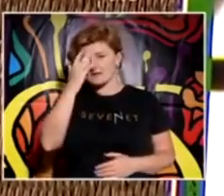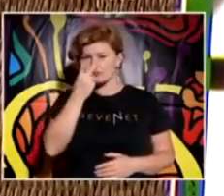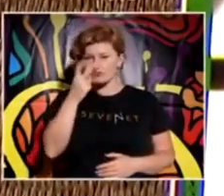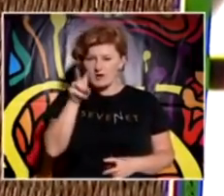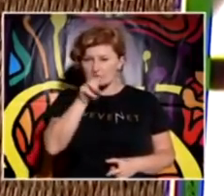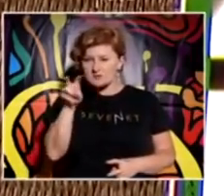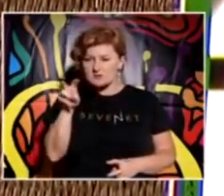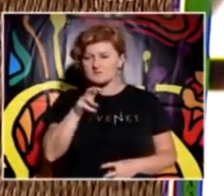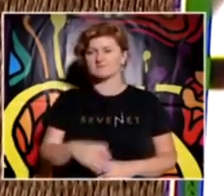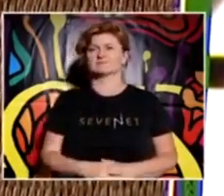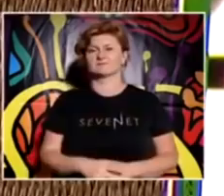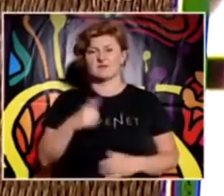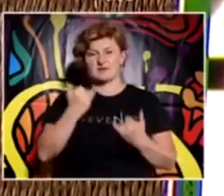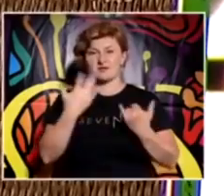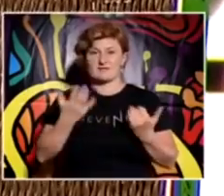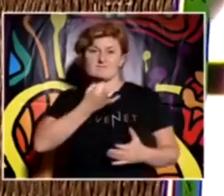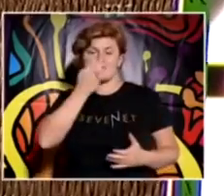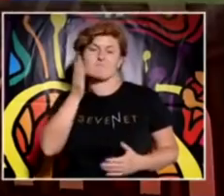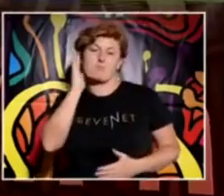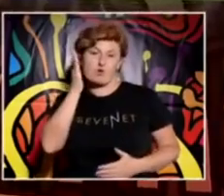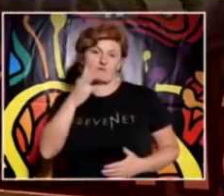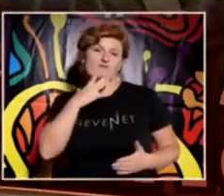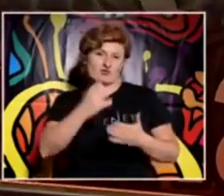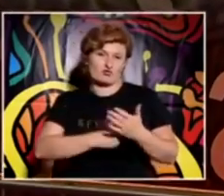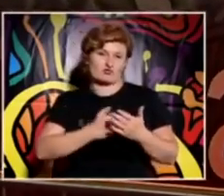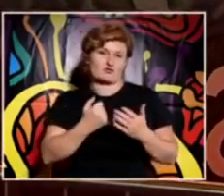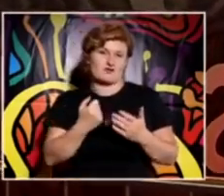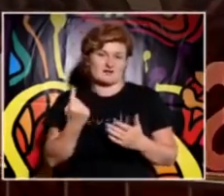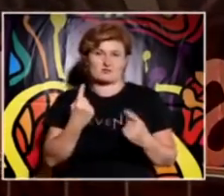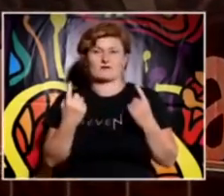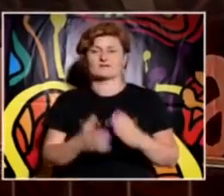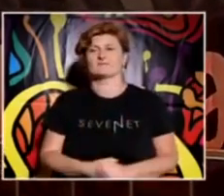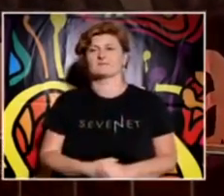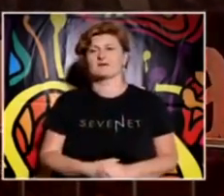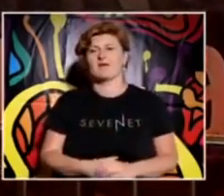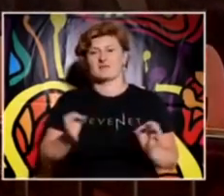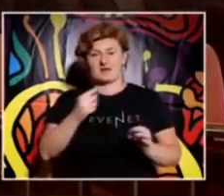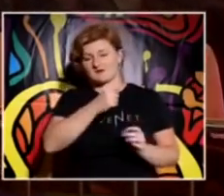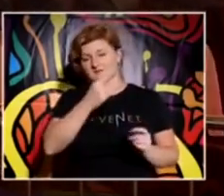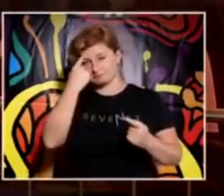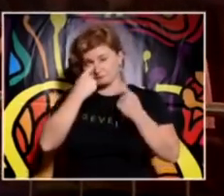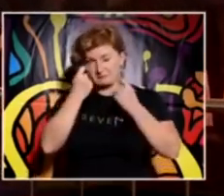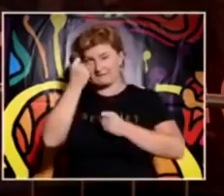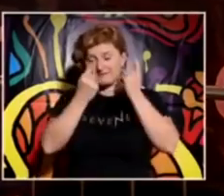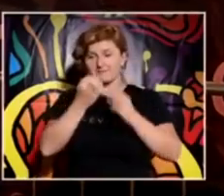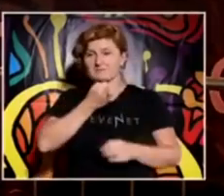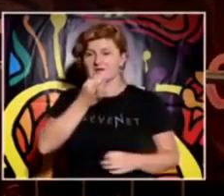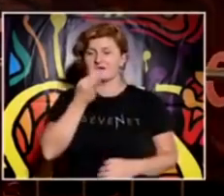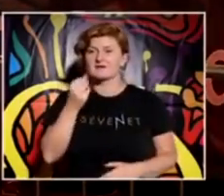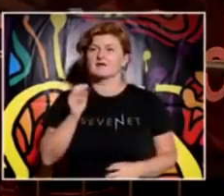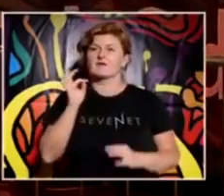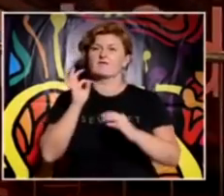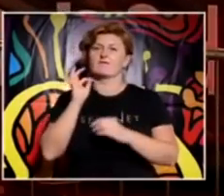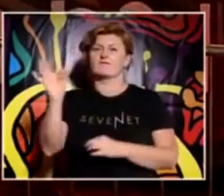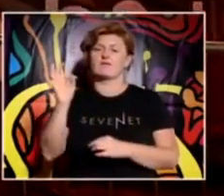naszym bohaterom, śmiało możecie korzystać z tego momentu, a teraz możecie wymyślać te pytania do nich, przyjdzie na nie czas. W twoim przypadku to, że